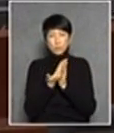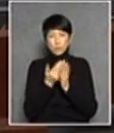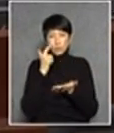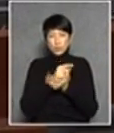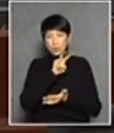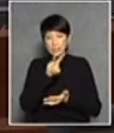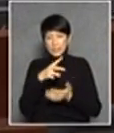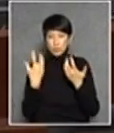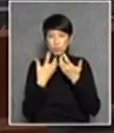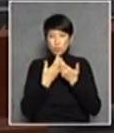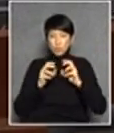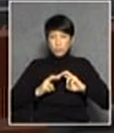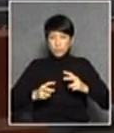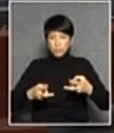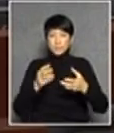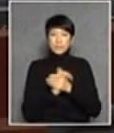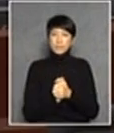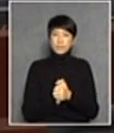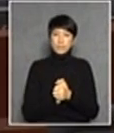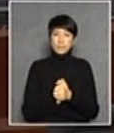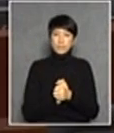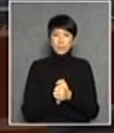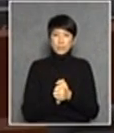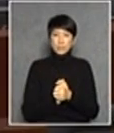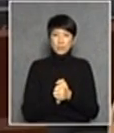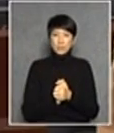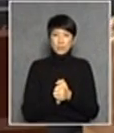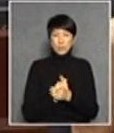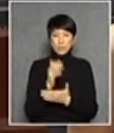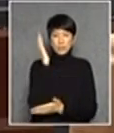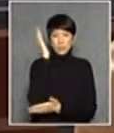香港數學嘅發展。啊，本人謹此陳辭，多謝主席。